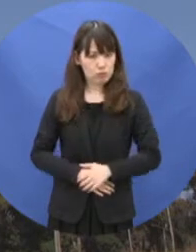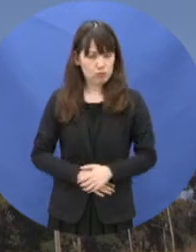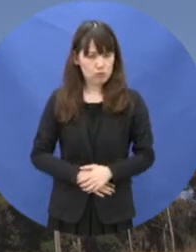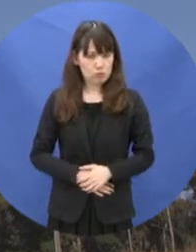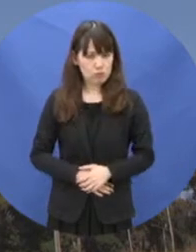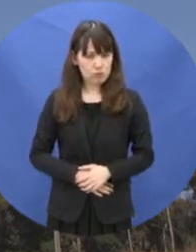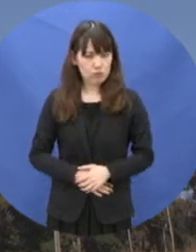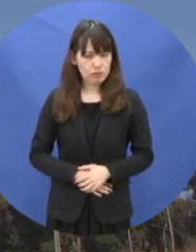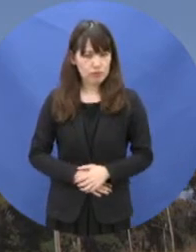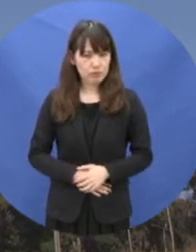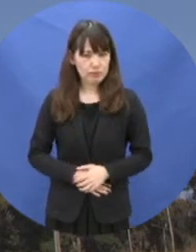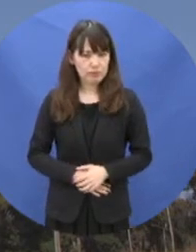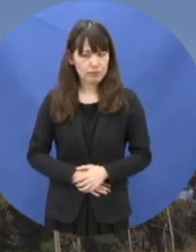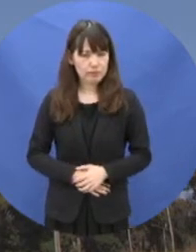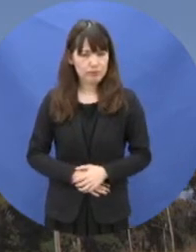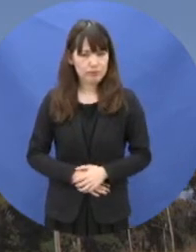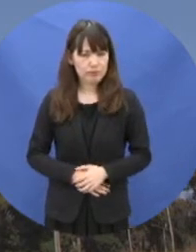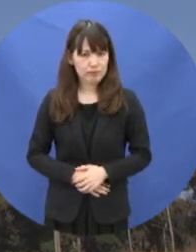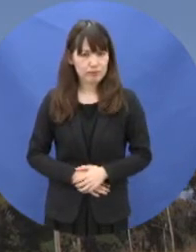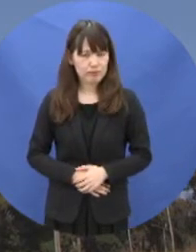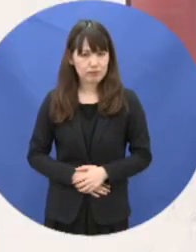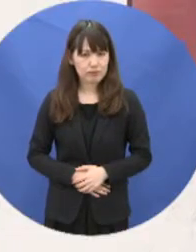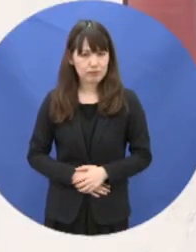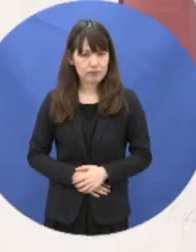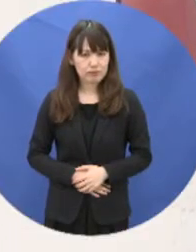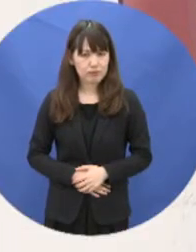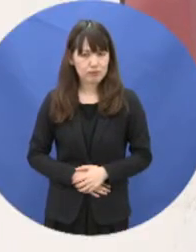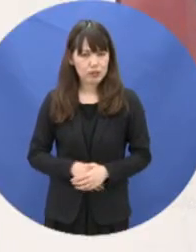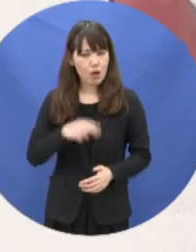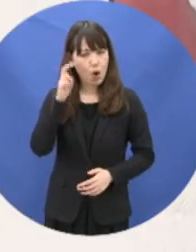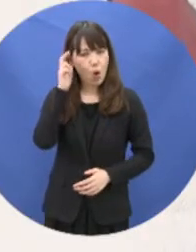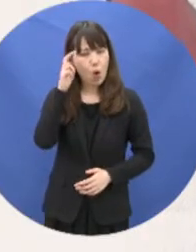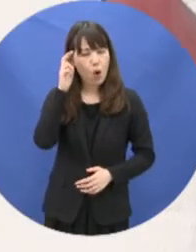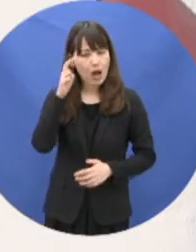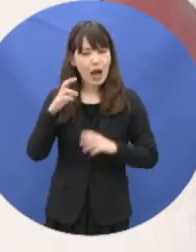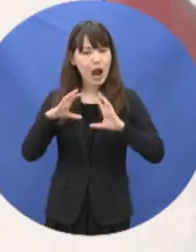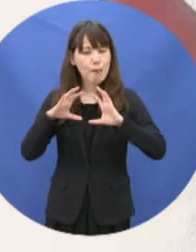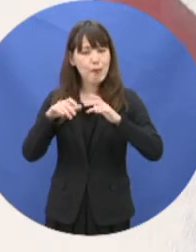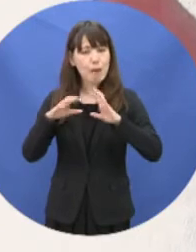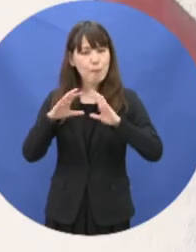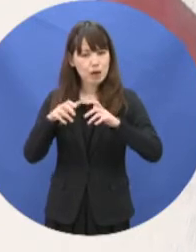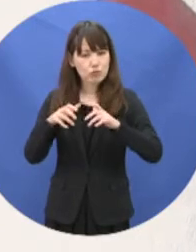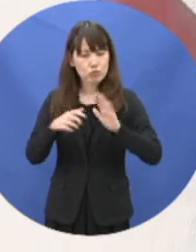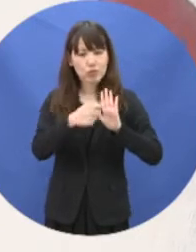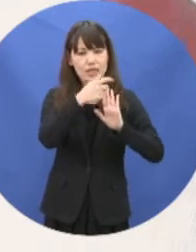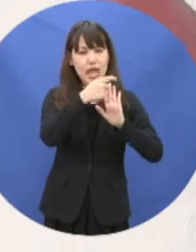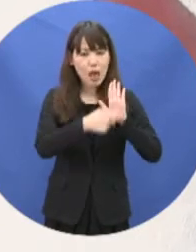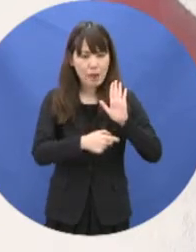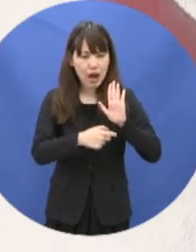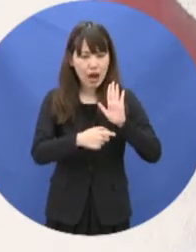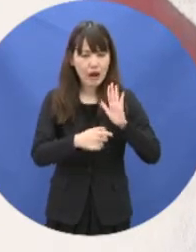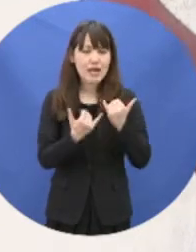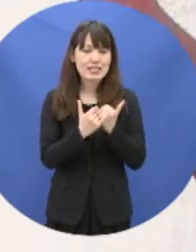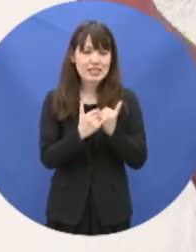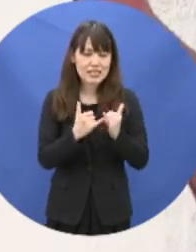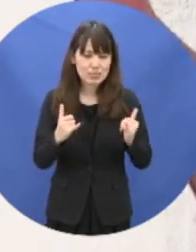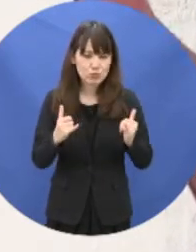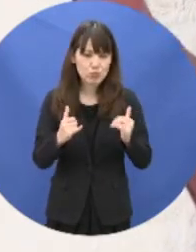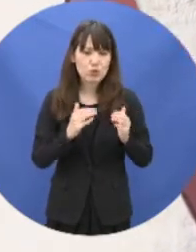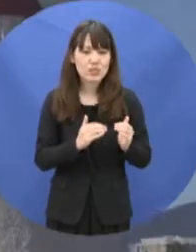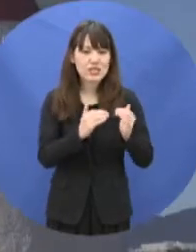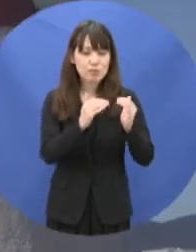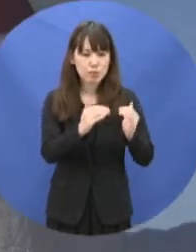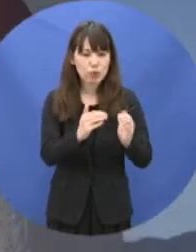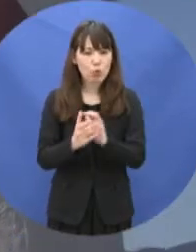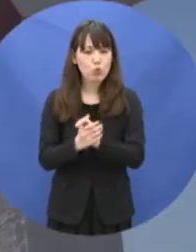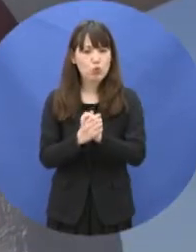ご存知の方もいるかもしれないですけども、大阪万博の時のテーマっていうのが人類の進歩と調和っていうもの